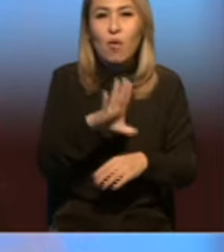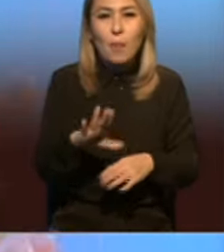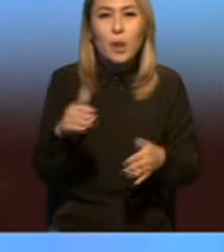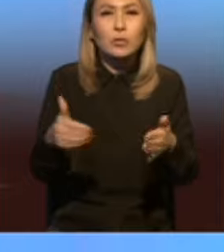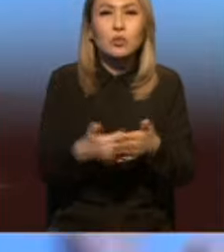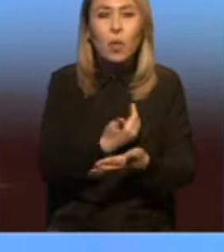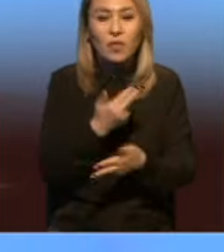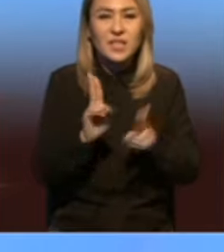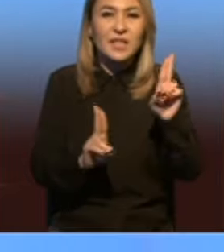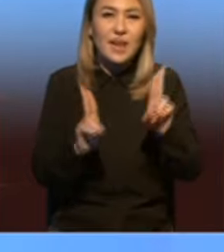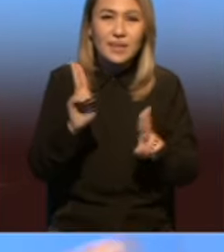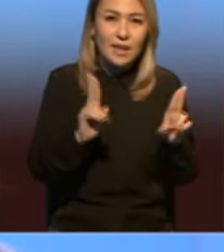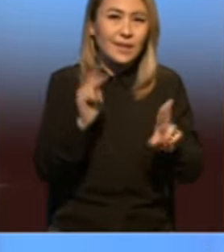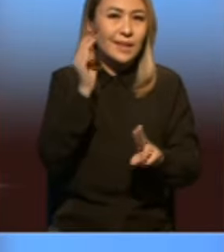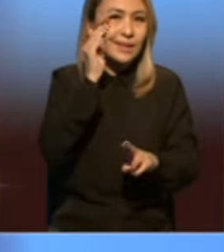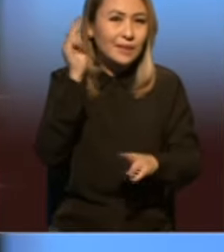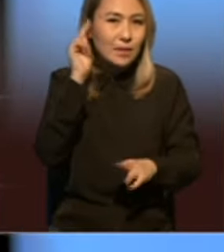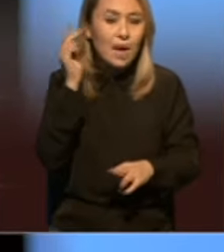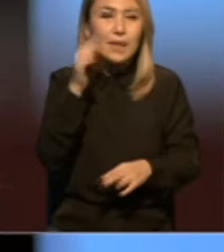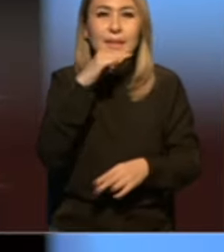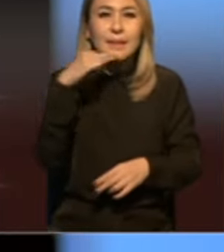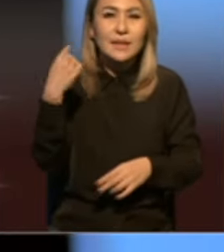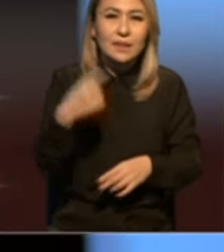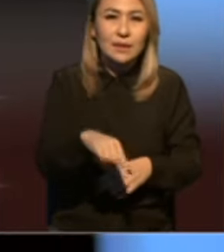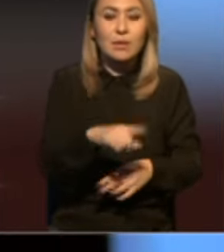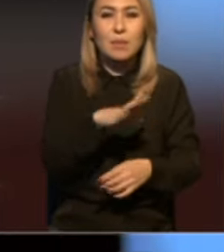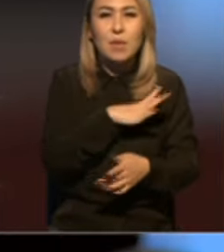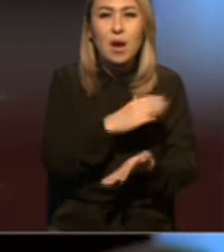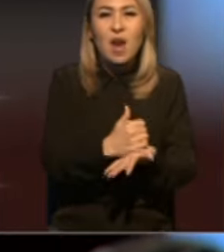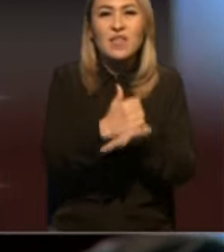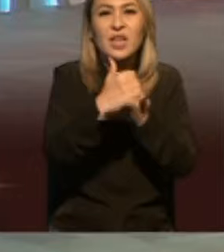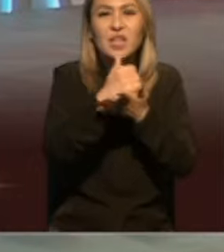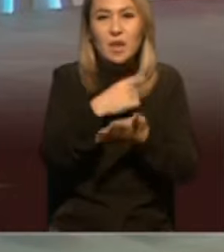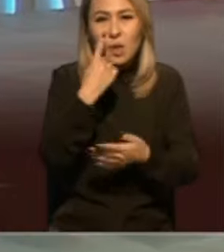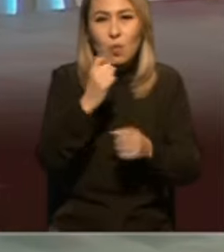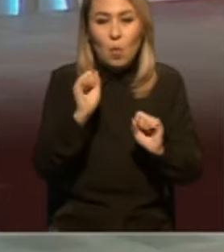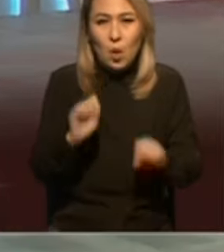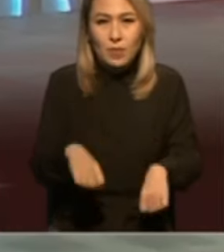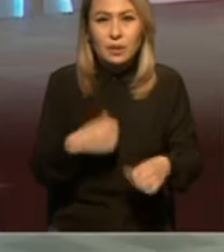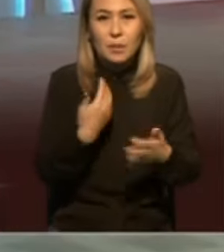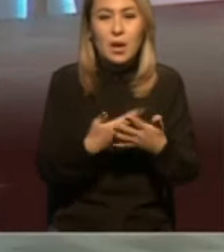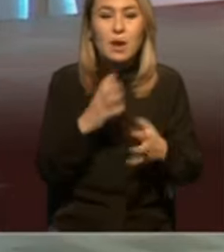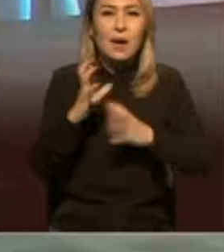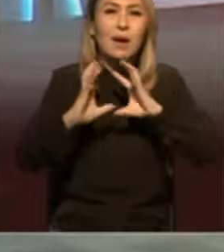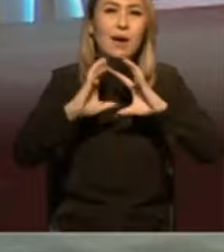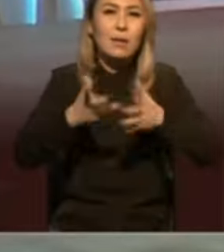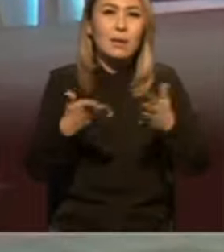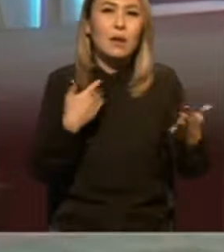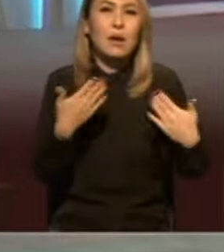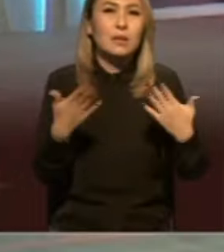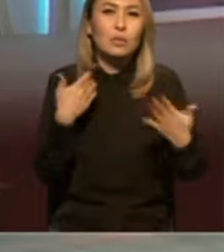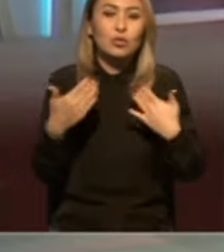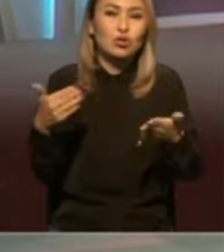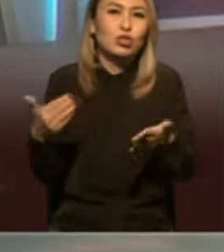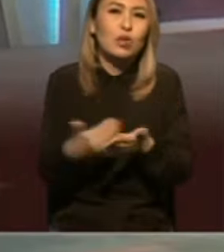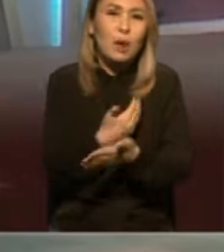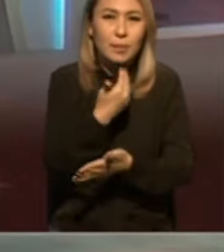саясатын Қытаймен, Ресеймен жаңа бір авторитарлы деп айтуға болатын шығар, немесе халықаралық қатынастардағы реализмнің жаңа